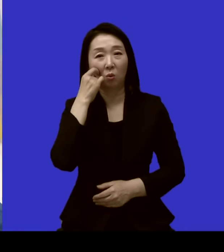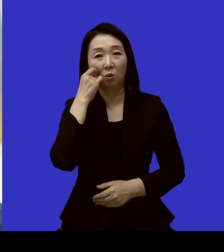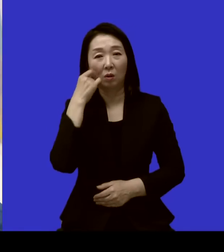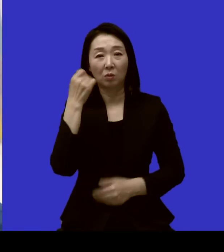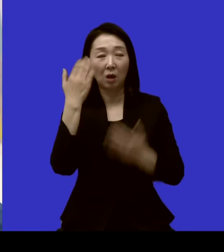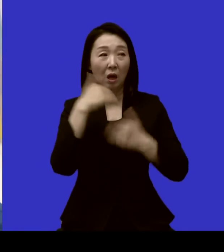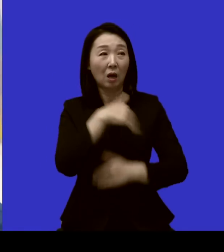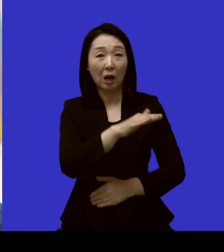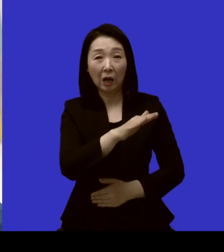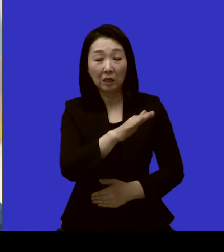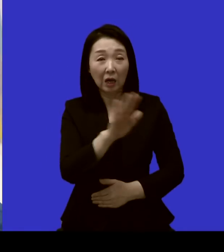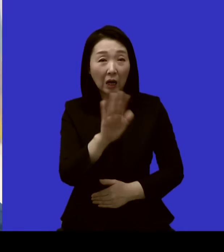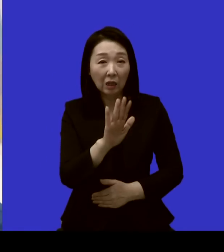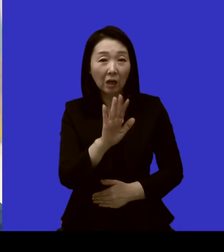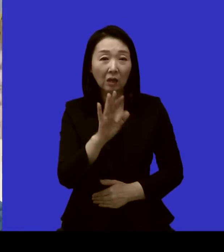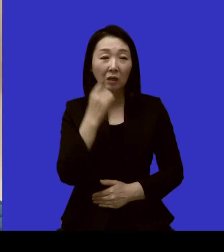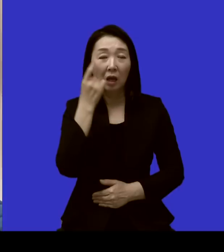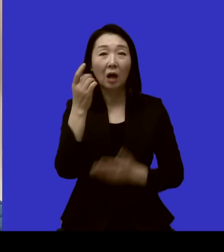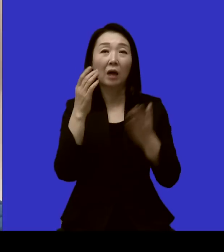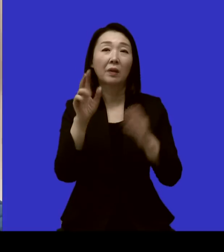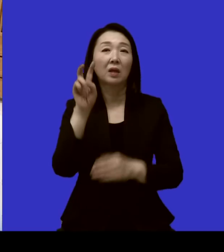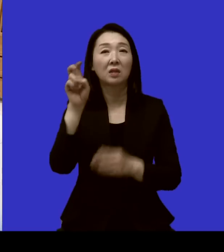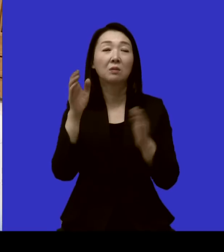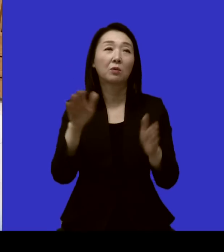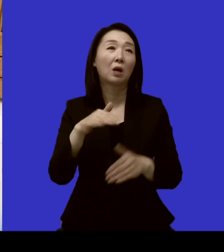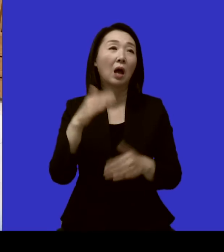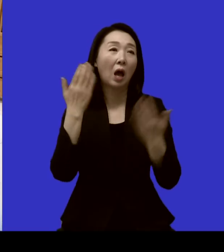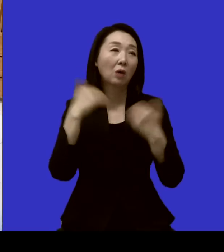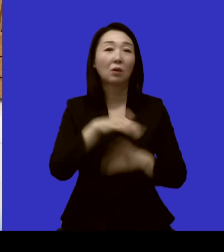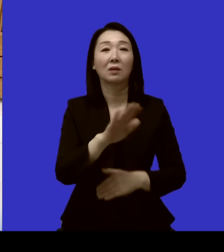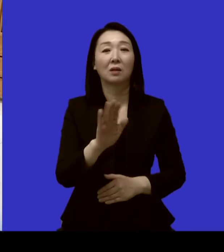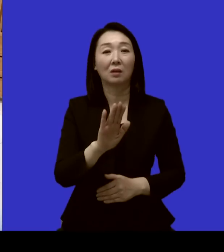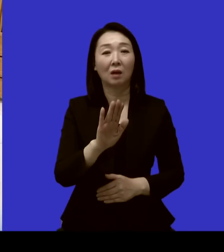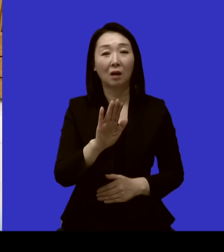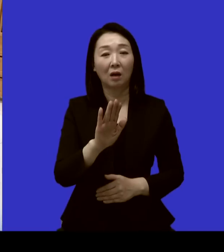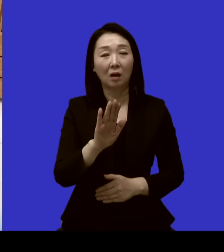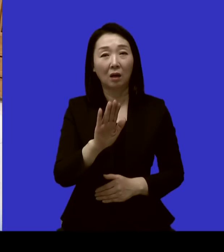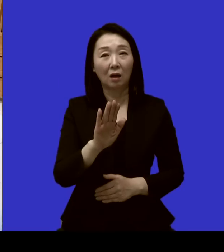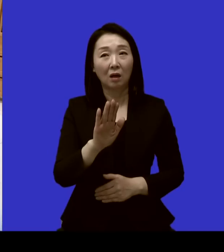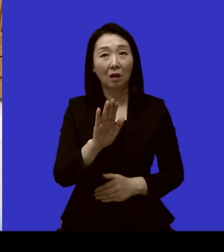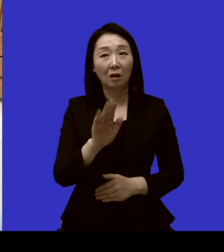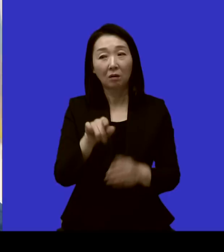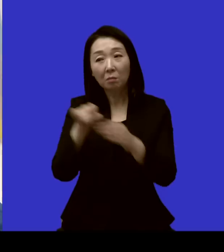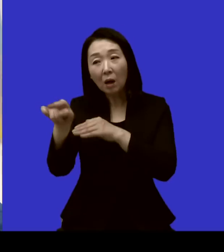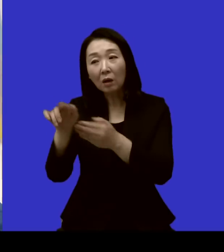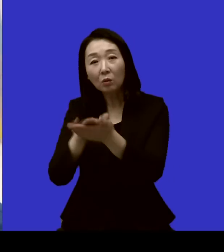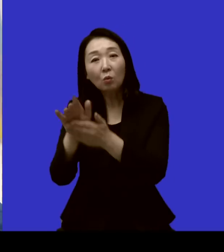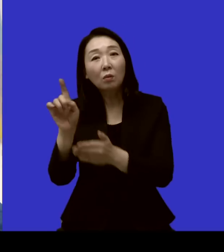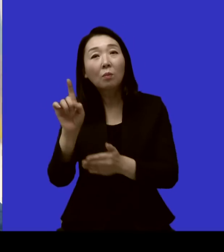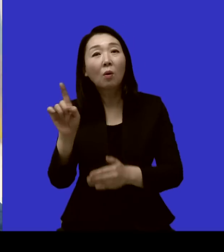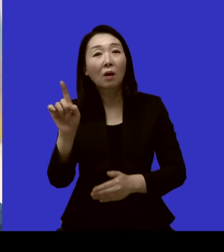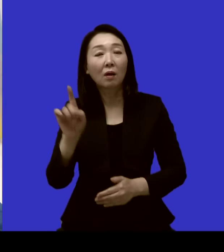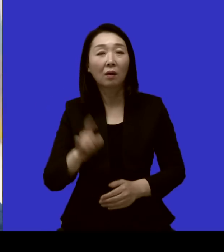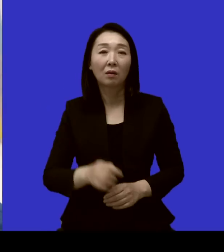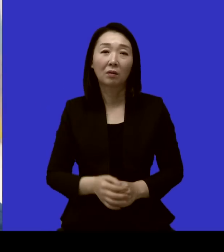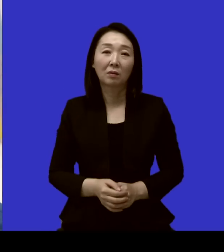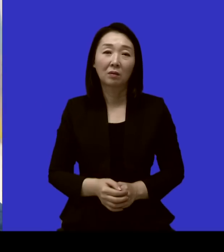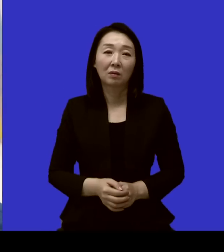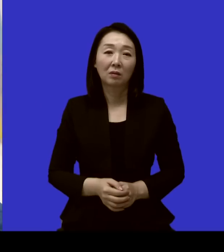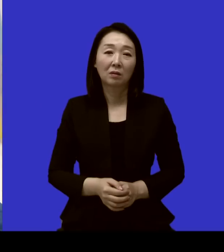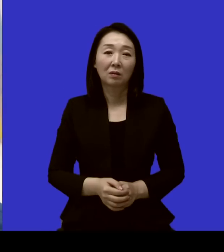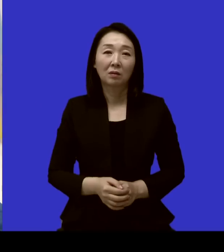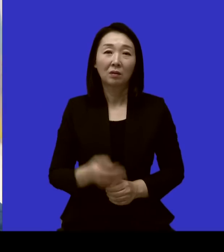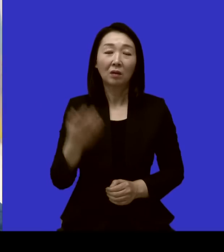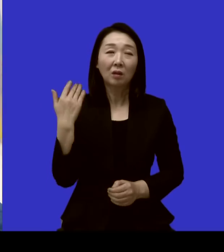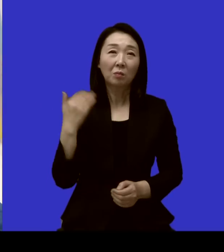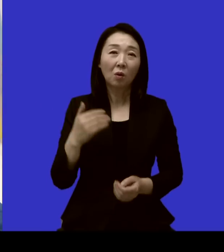못하게 되는 날이 한 달에 한 20일 정도. 그럼 뭐해요? 나가서 뭐해요? 그때 몰려다니면서? 기억이요. 공원을